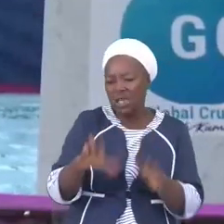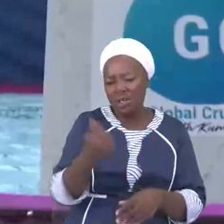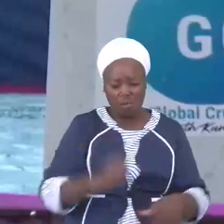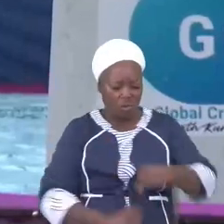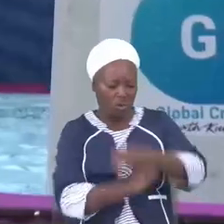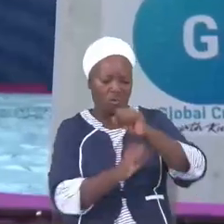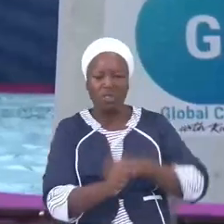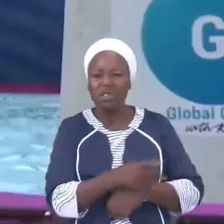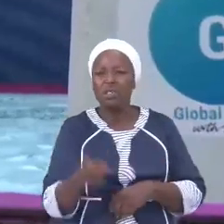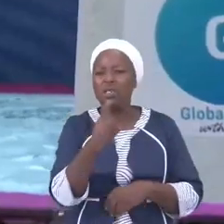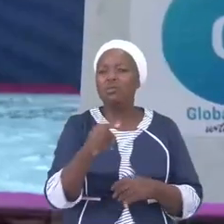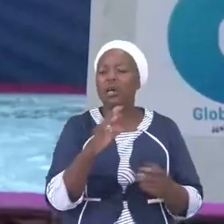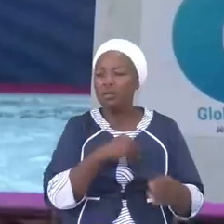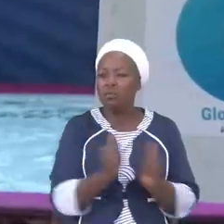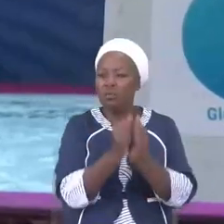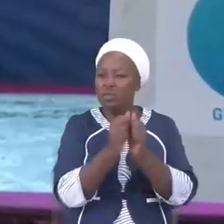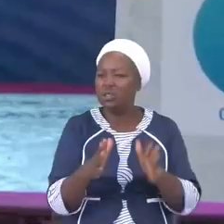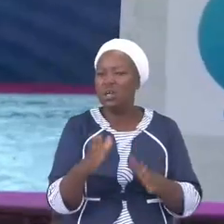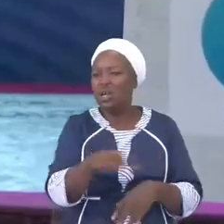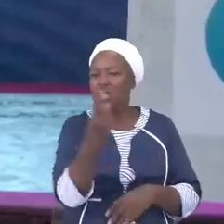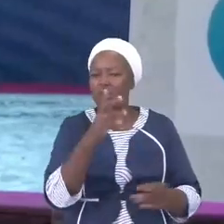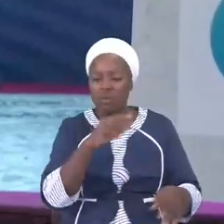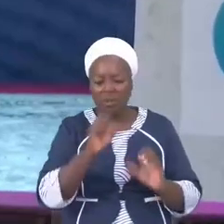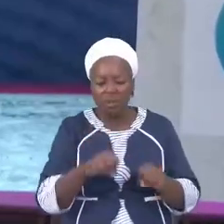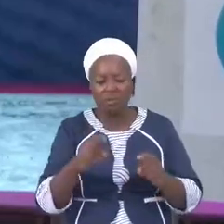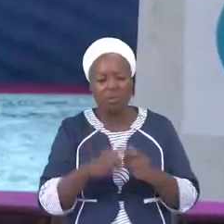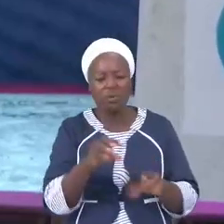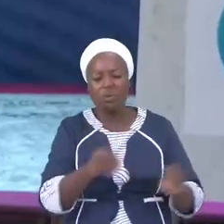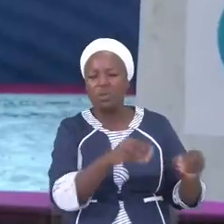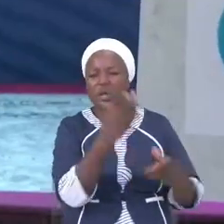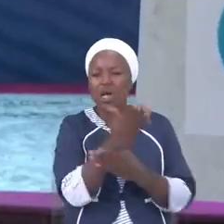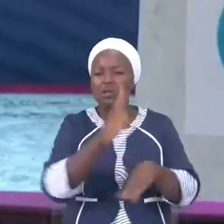soutienne, sans que personne ne puisse lui imposer la main,